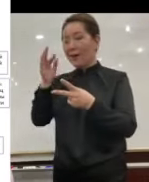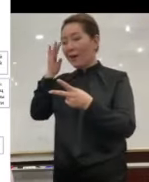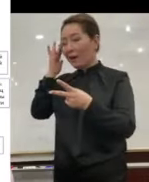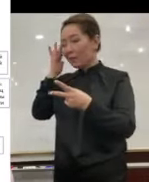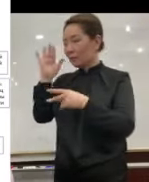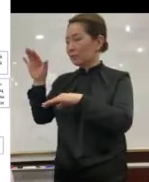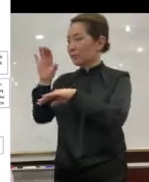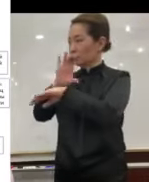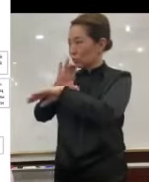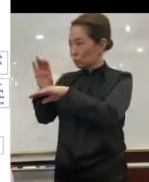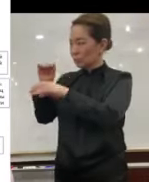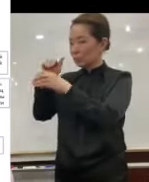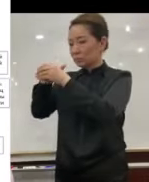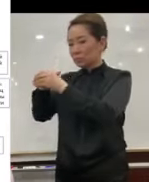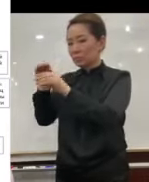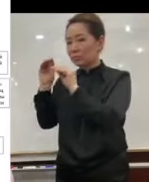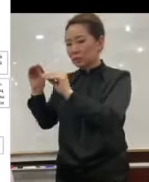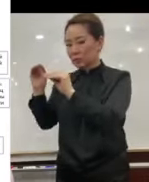зохион байгуулсан